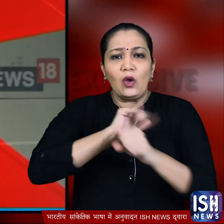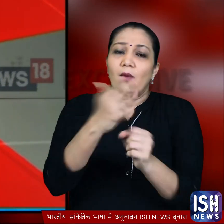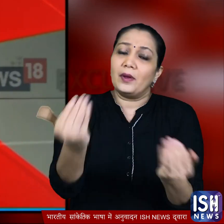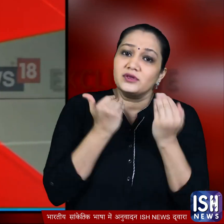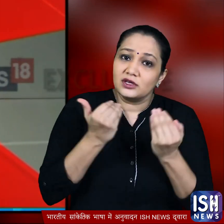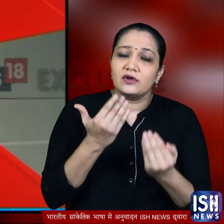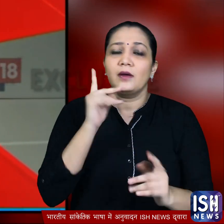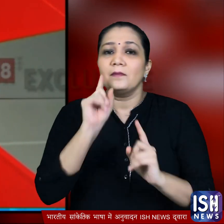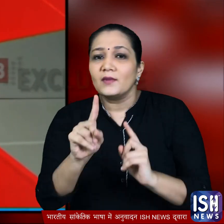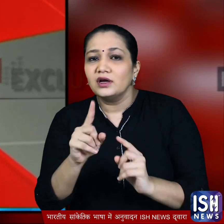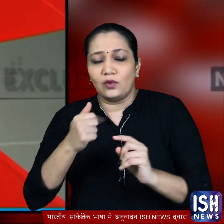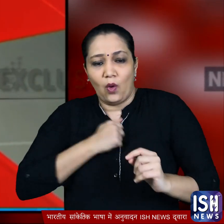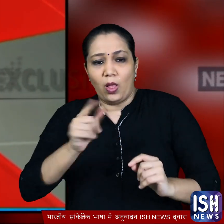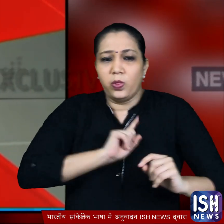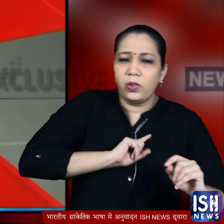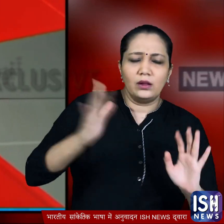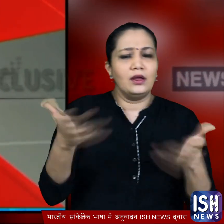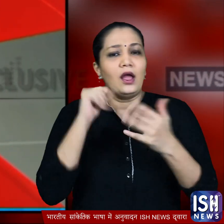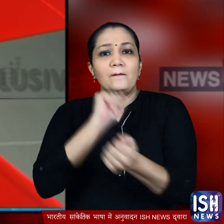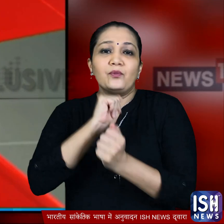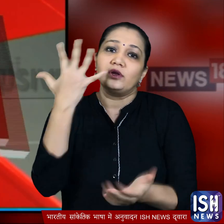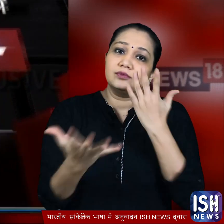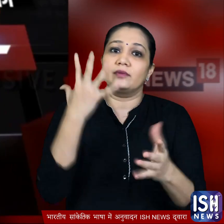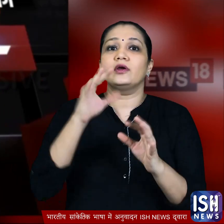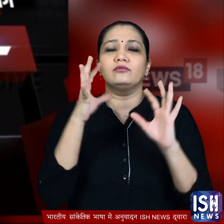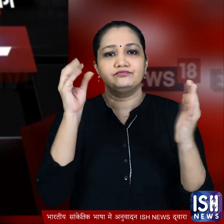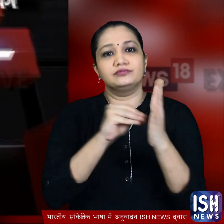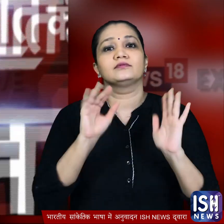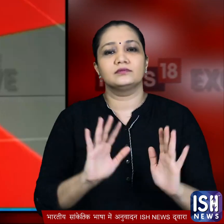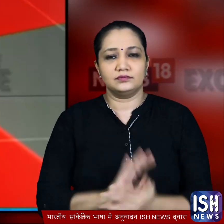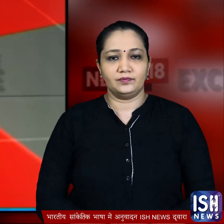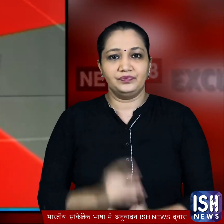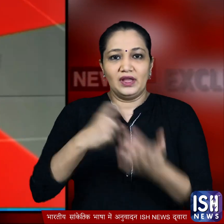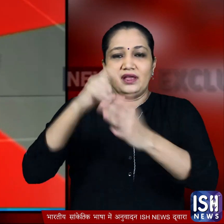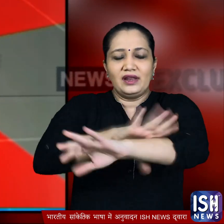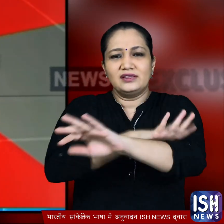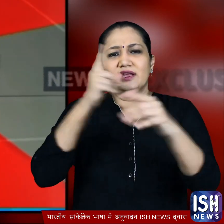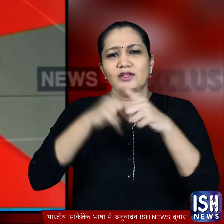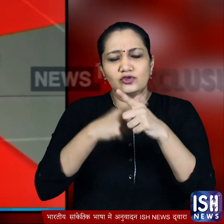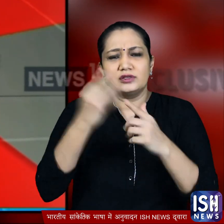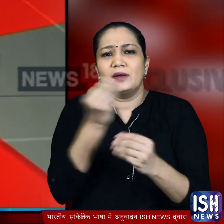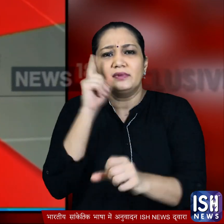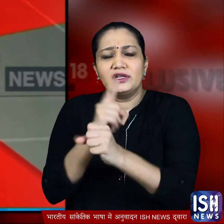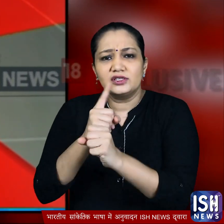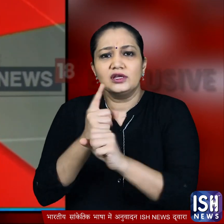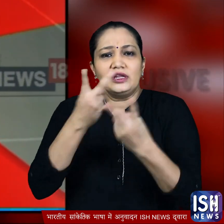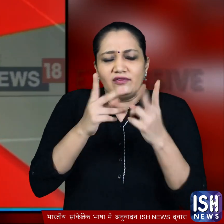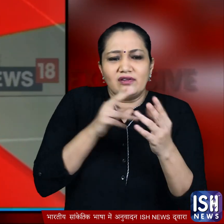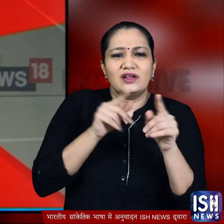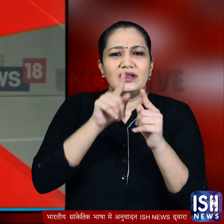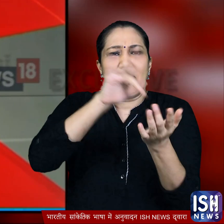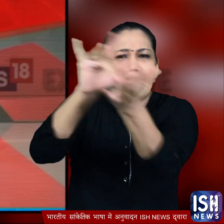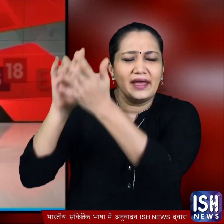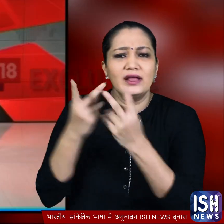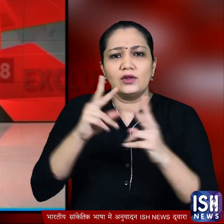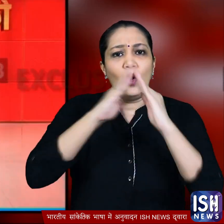हम बच भी जाएं, लेकिन हमारी मनमानी कानून के पचड़े में तो फंसा ही देगी। राजस्थान के जोधपुर में कुछ टीचरों ने उन इलाकों के बच्चों